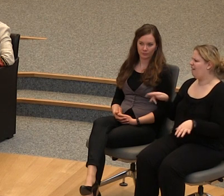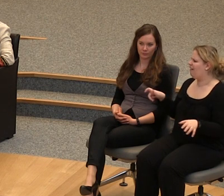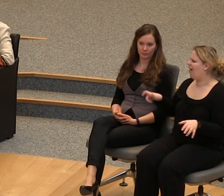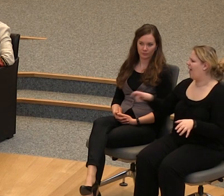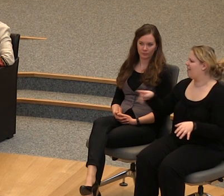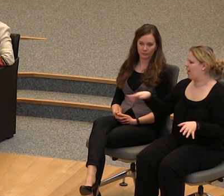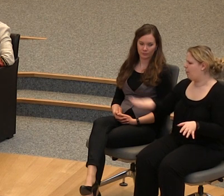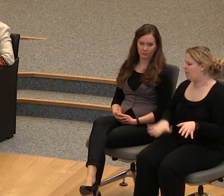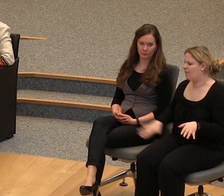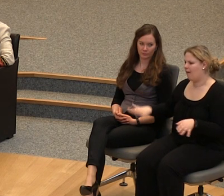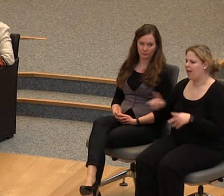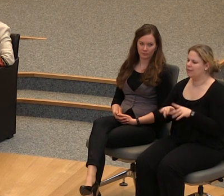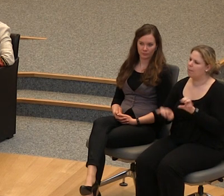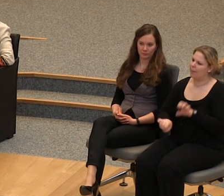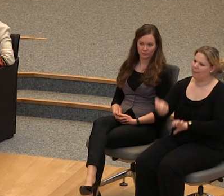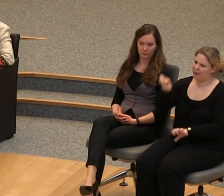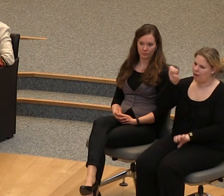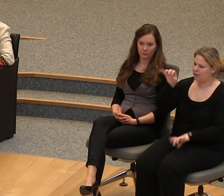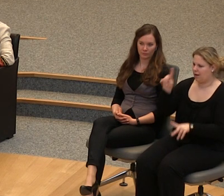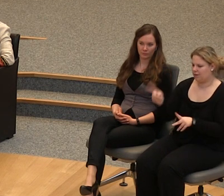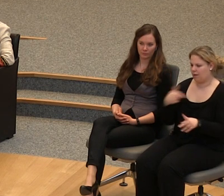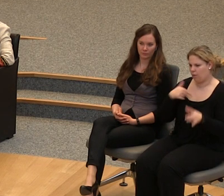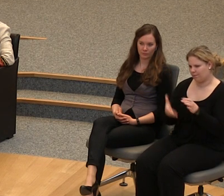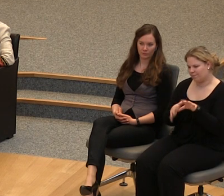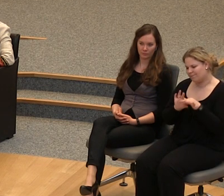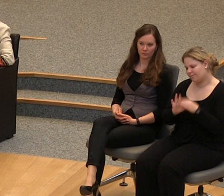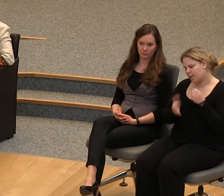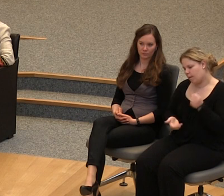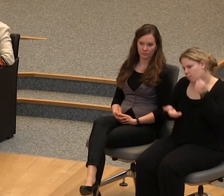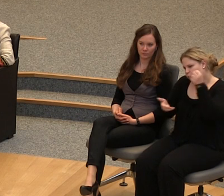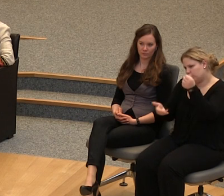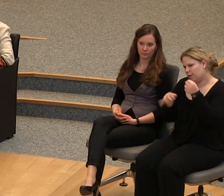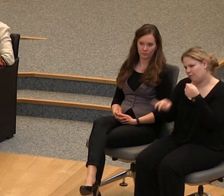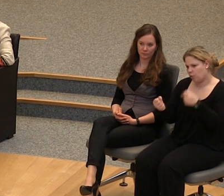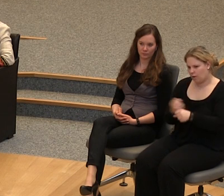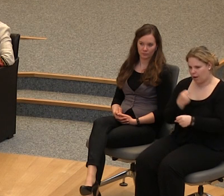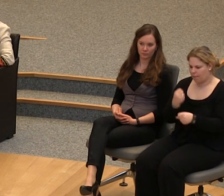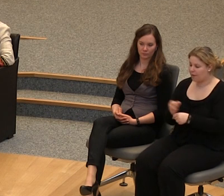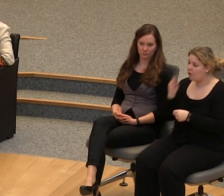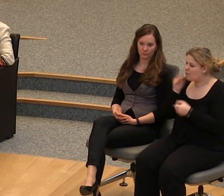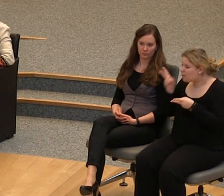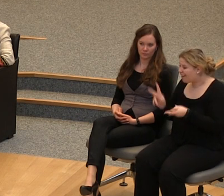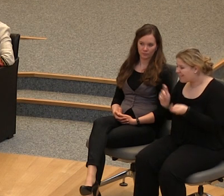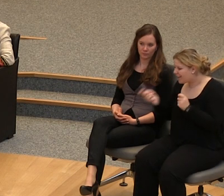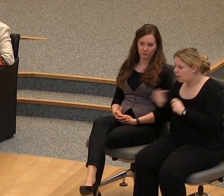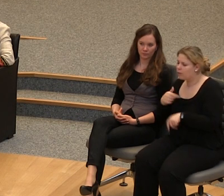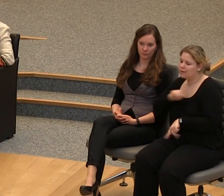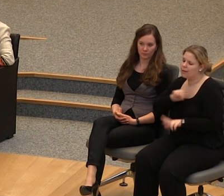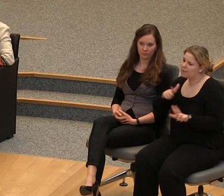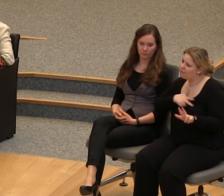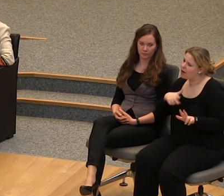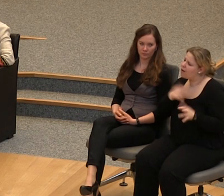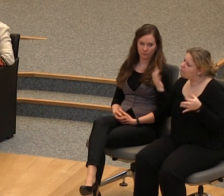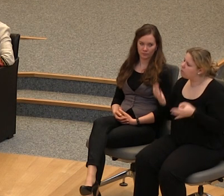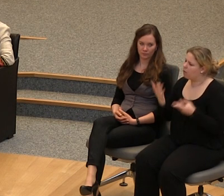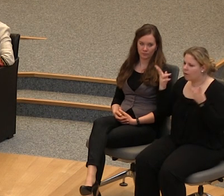gemacht. Niedersachsen macht das auch in Form des Budgets für Arbeit. Ohne Rechtsänderung, aber ich wäre auch für eine rechtliche